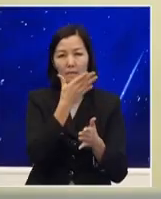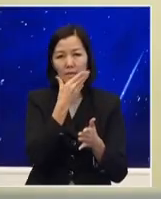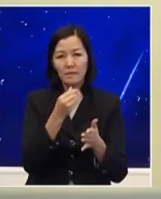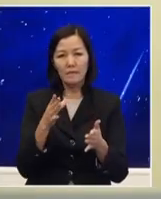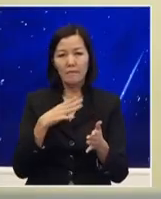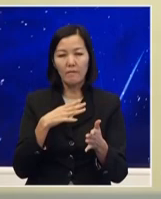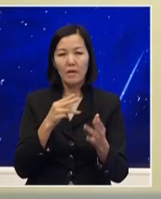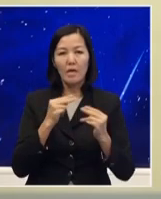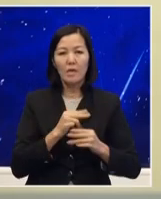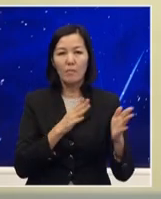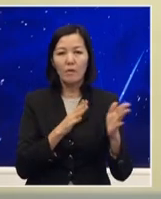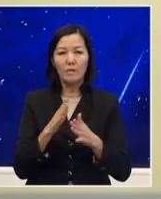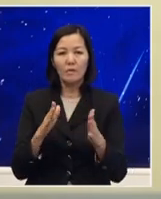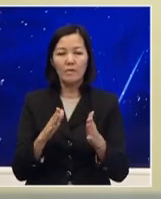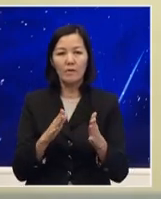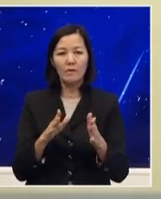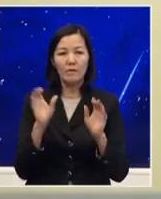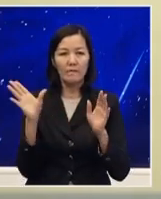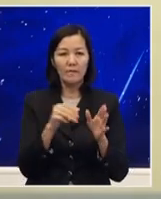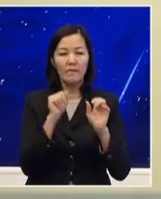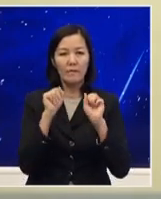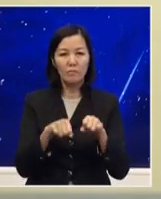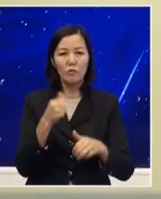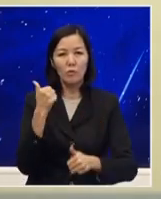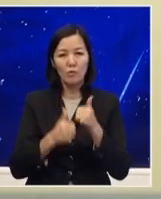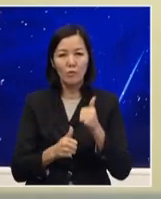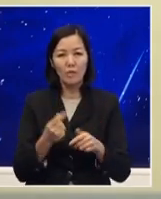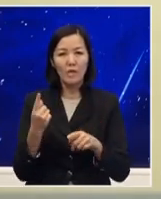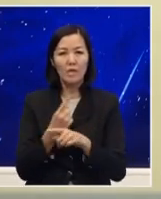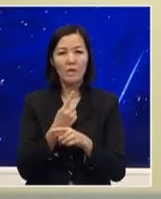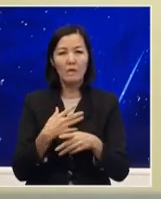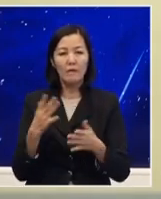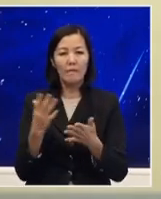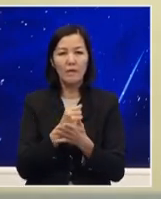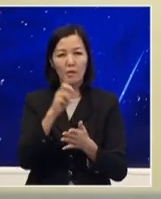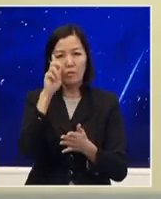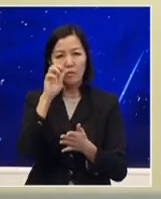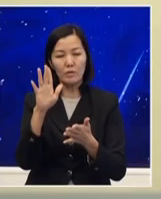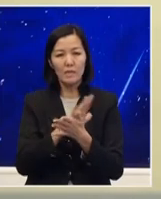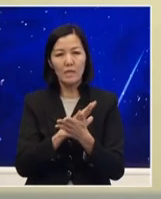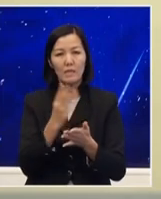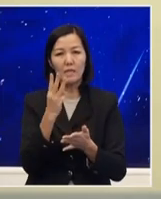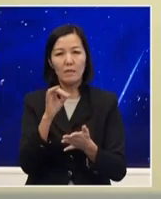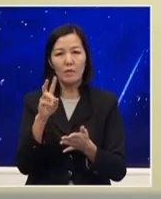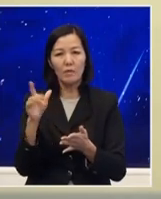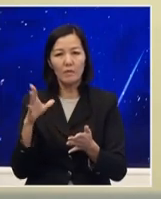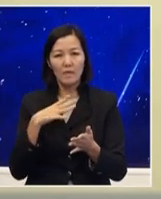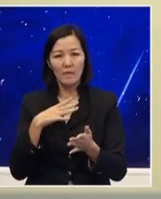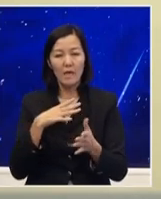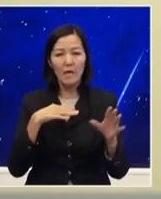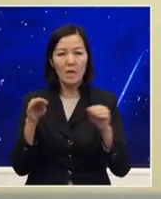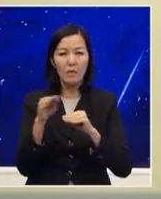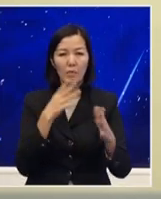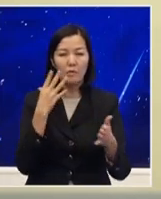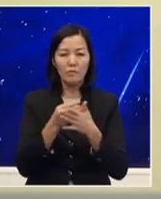эстетический вид. Работы регулярно оказываются на всевозможных конкурсах. На одном из таких они выиграли государственный грант на 3 миллиона тенге